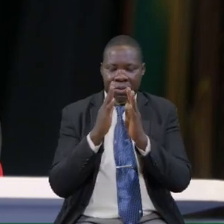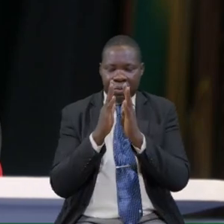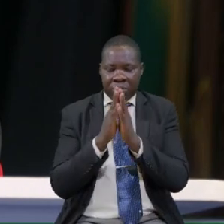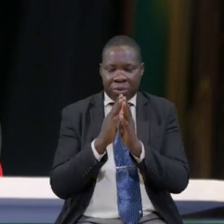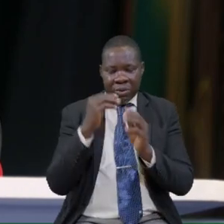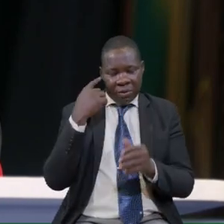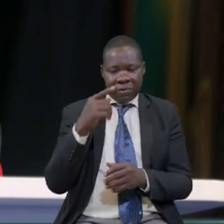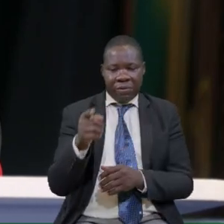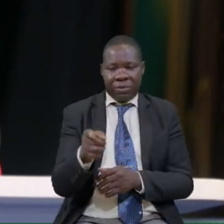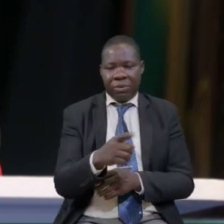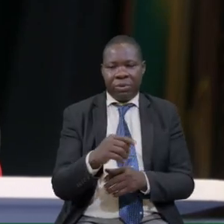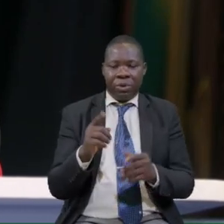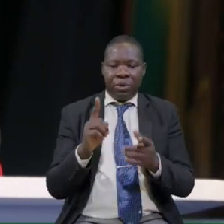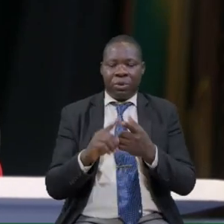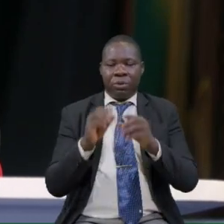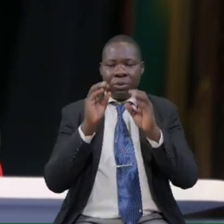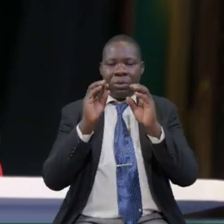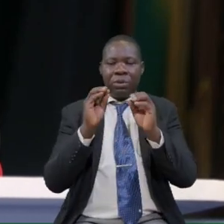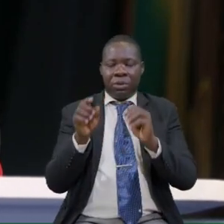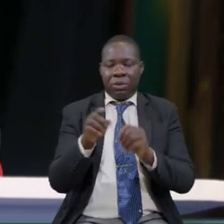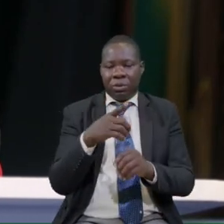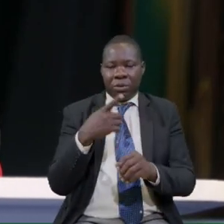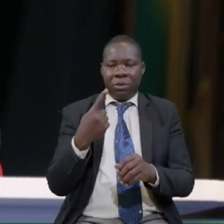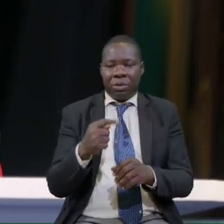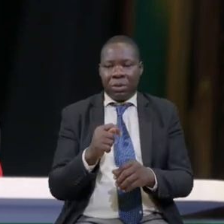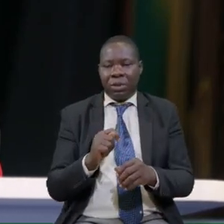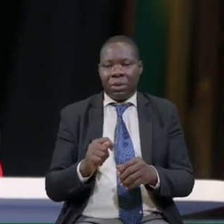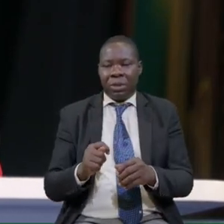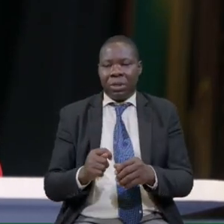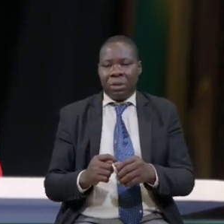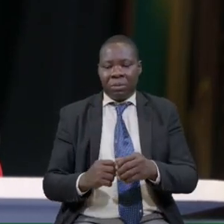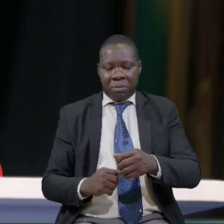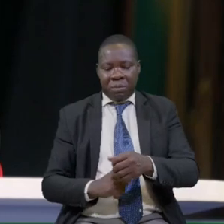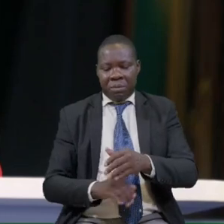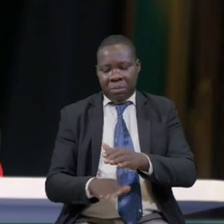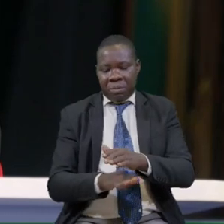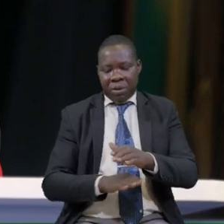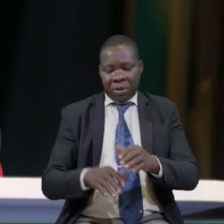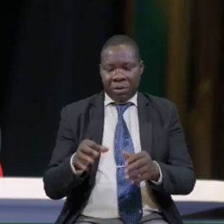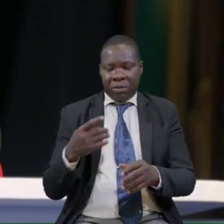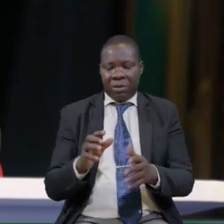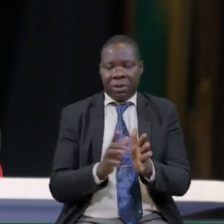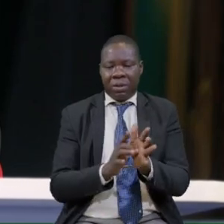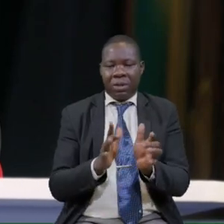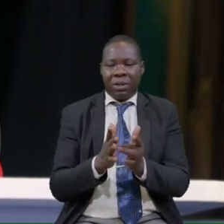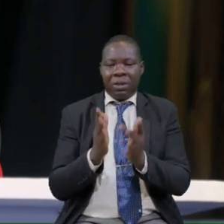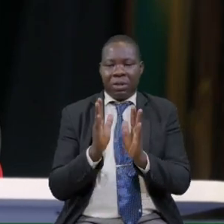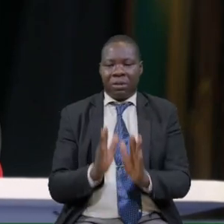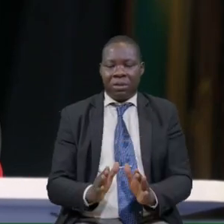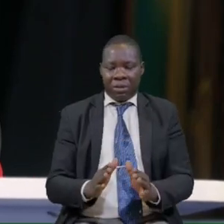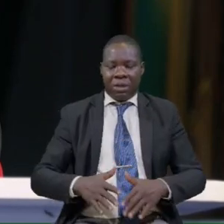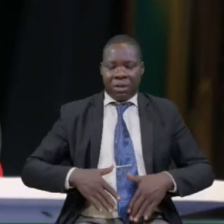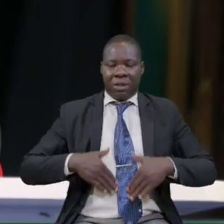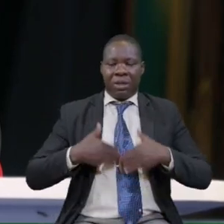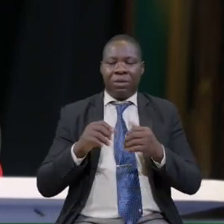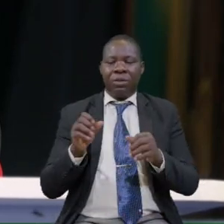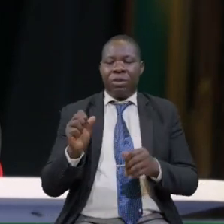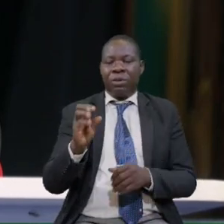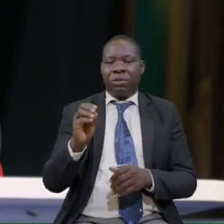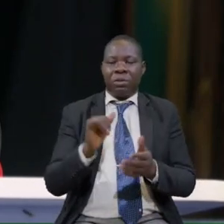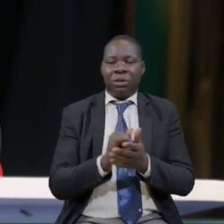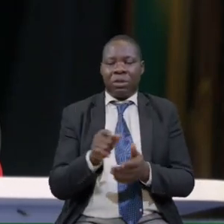encourager, prier pour vous et vous enseigner les rudiments de la vie chrétienne afin